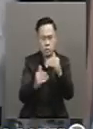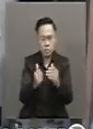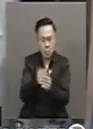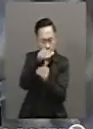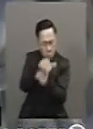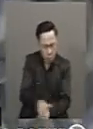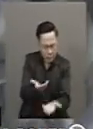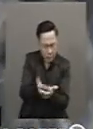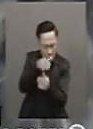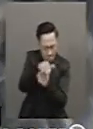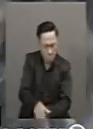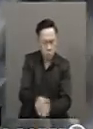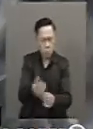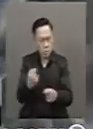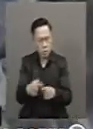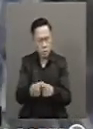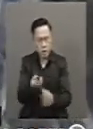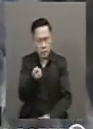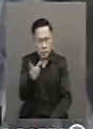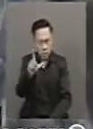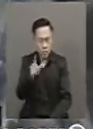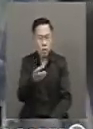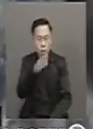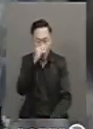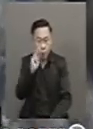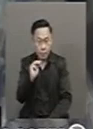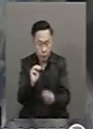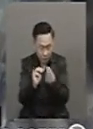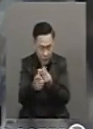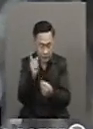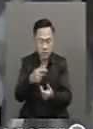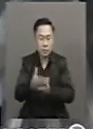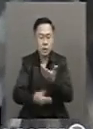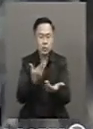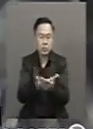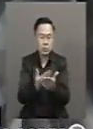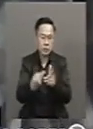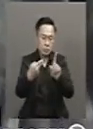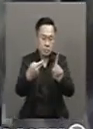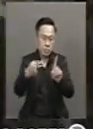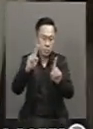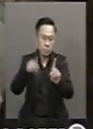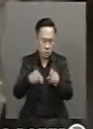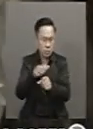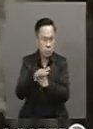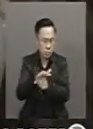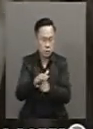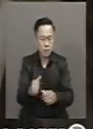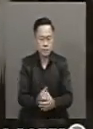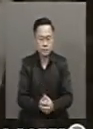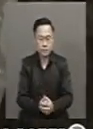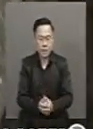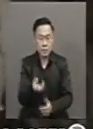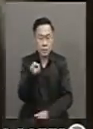องว่าราคาข้าวเปลือกหอมมะลินั้นจริงๆมันควรจะไม่ต่ำกว่า 12,000 บาทต่อตันส่วนคุณ